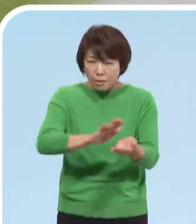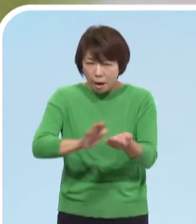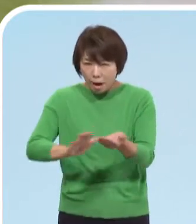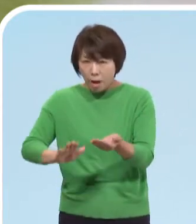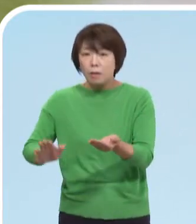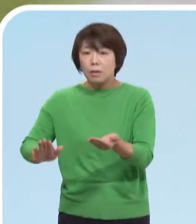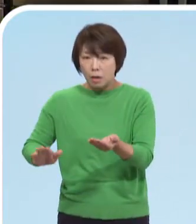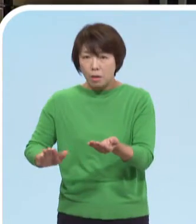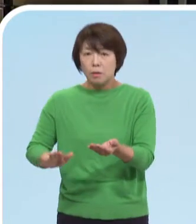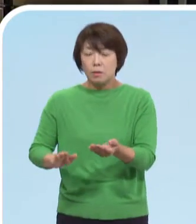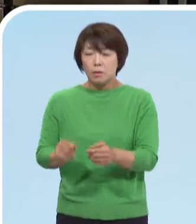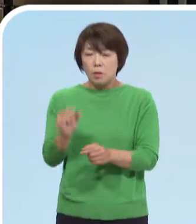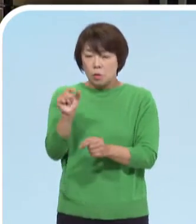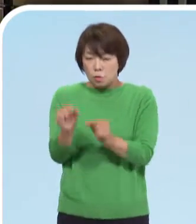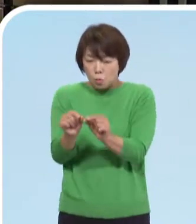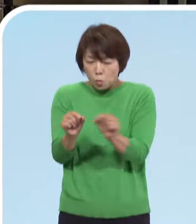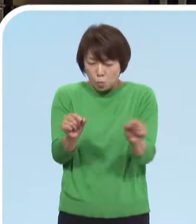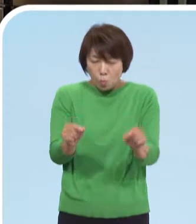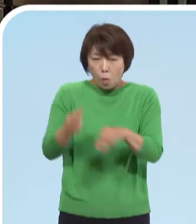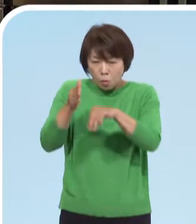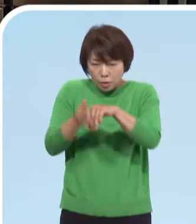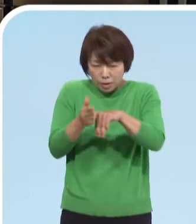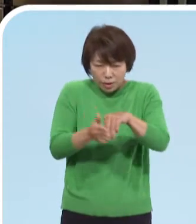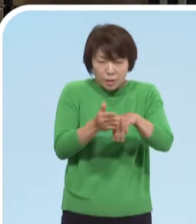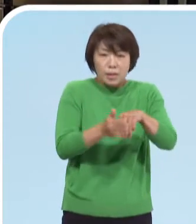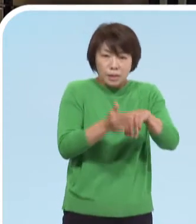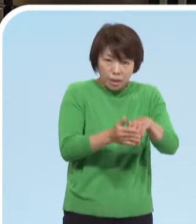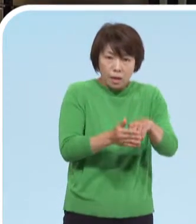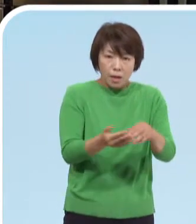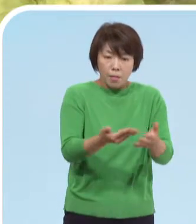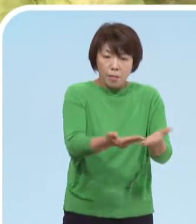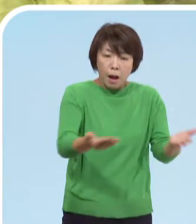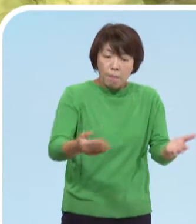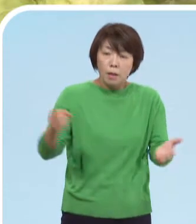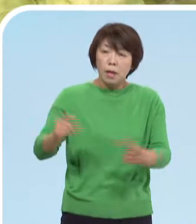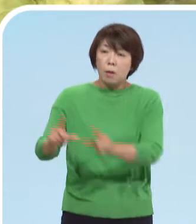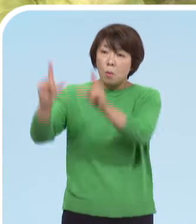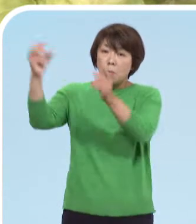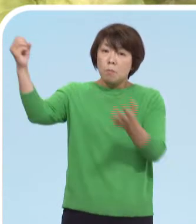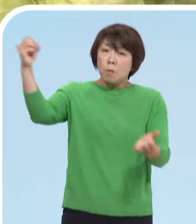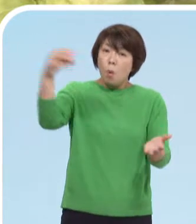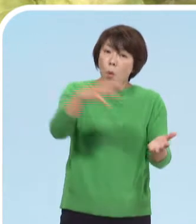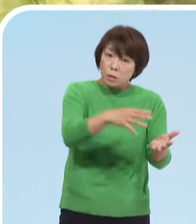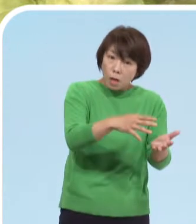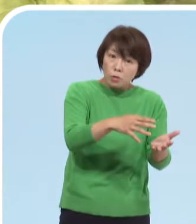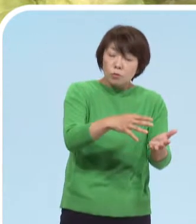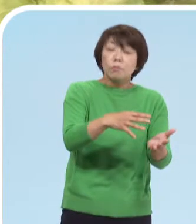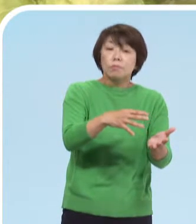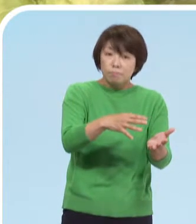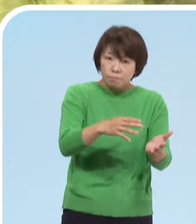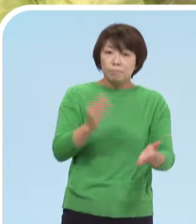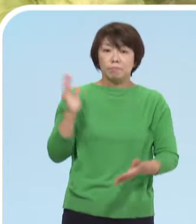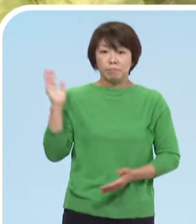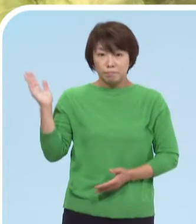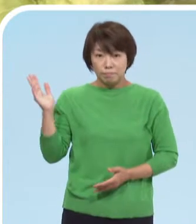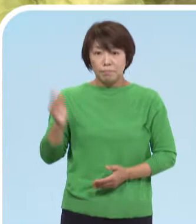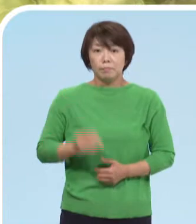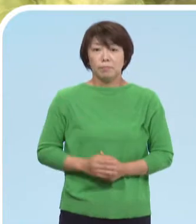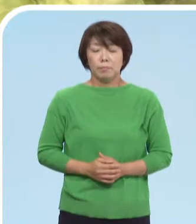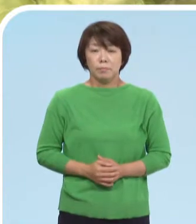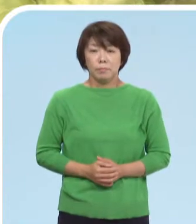に洗い、厚みを揃えて薄く切り、天日で干します。干したのがこちら。